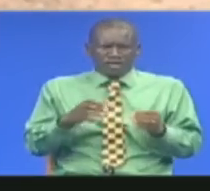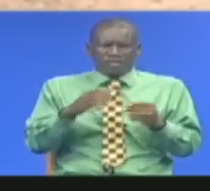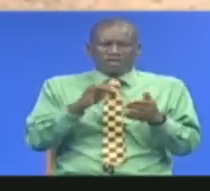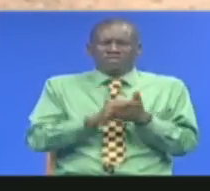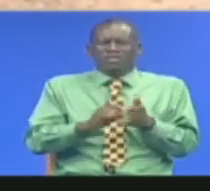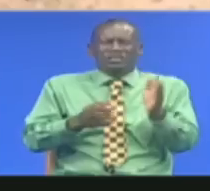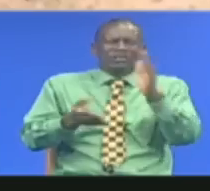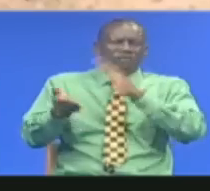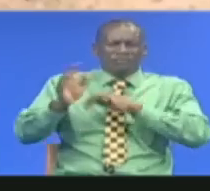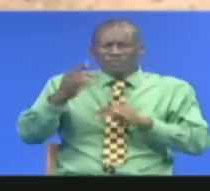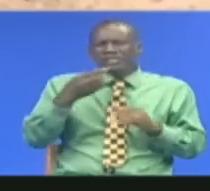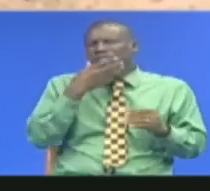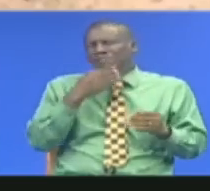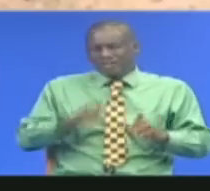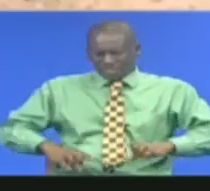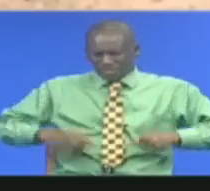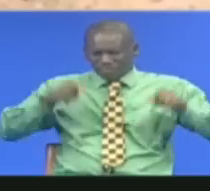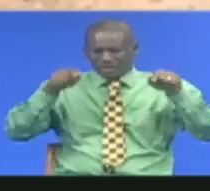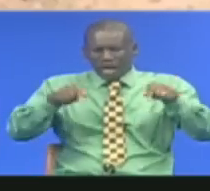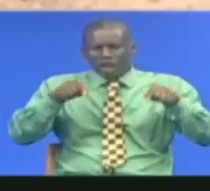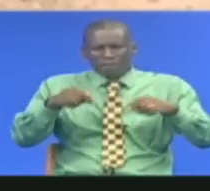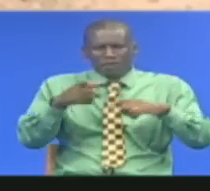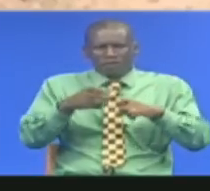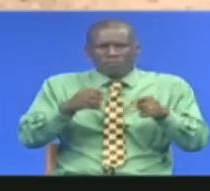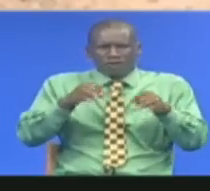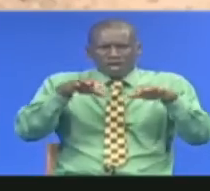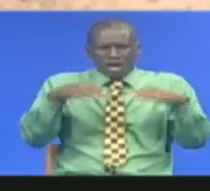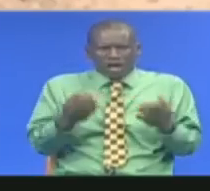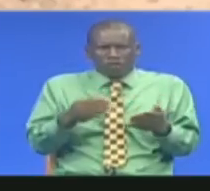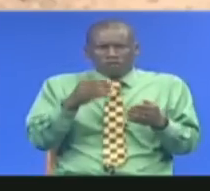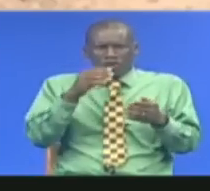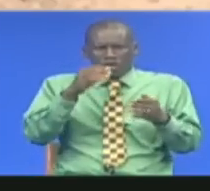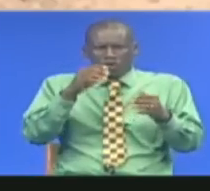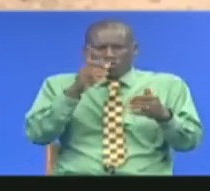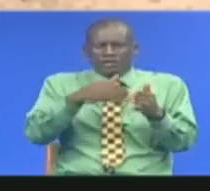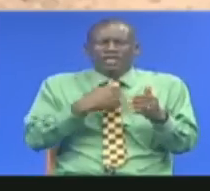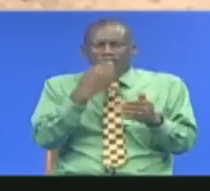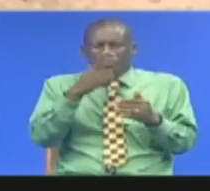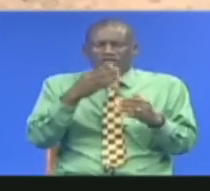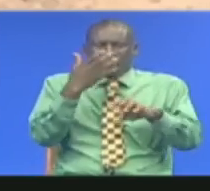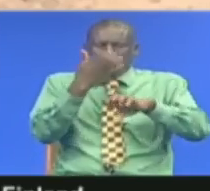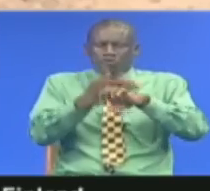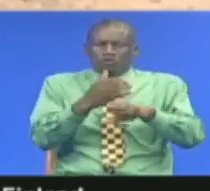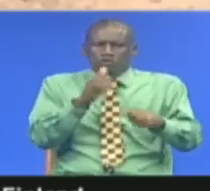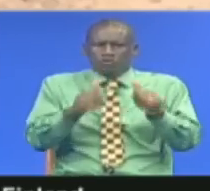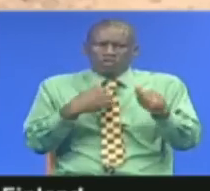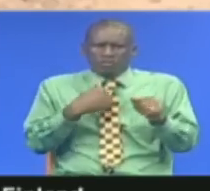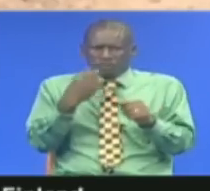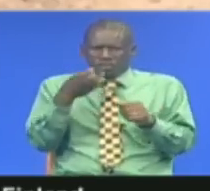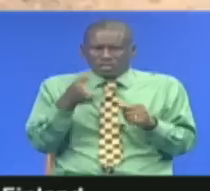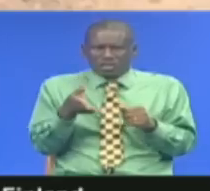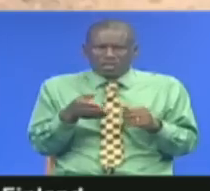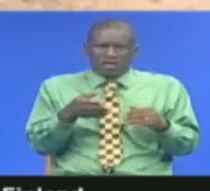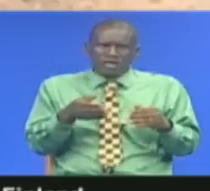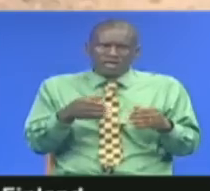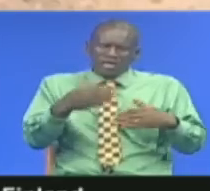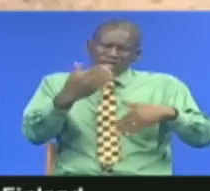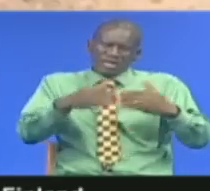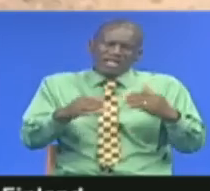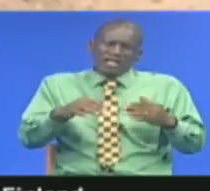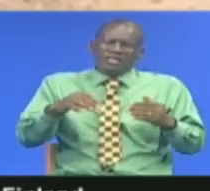alikuwa tena anaishi hapa kutokana na vile nimeona hii mawe imeanza hapa tu karibu na Gatarakwa